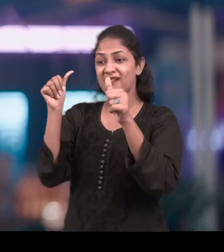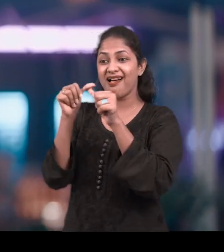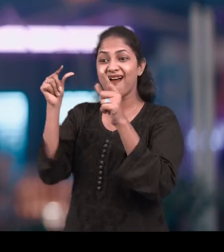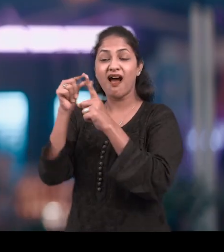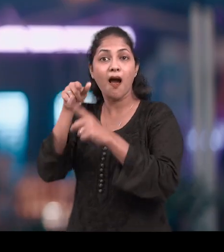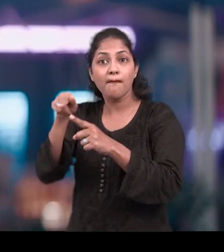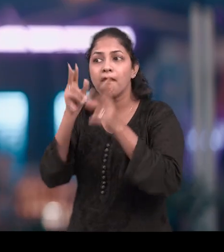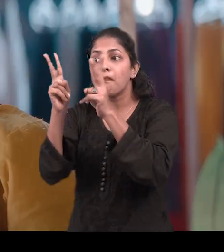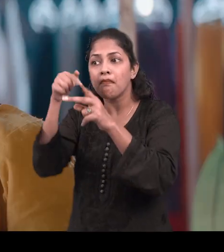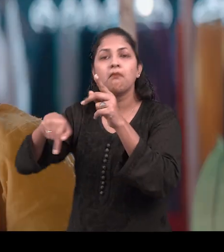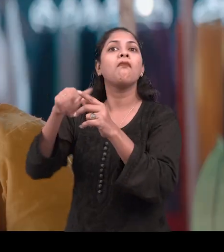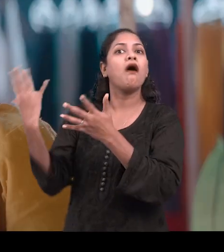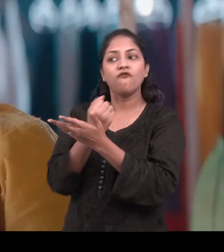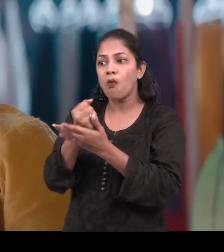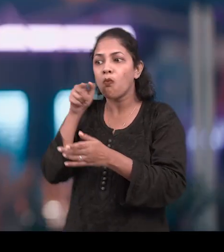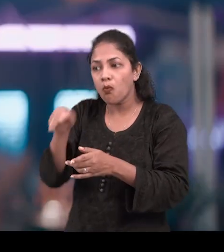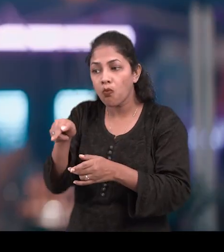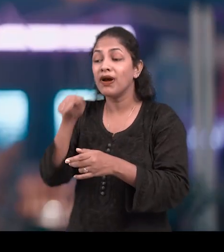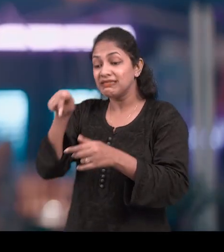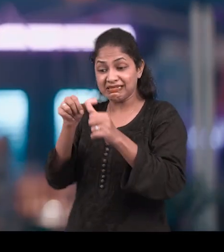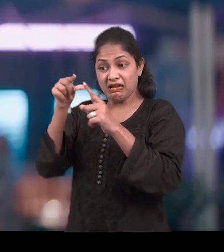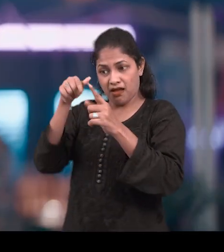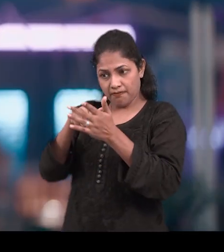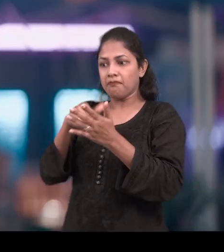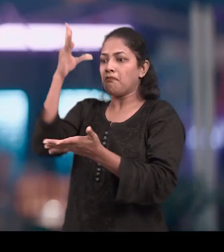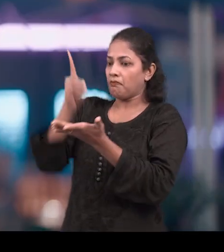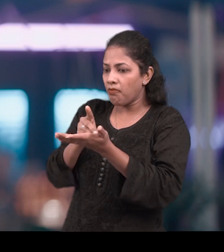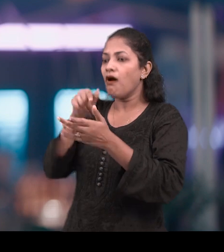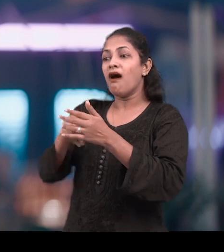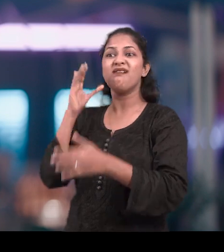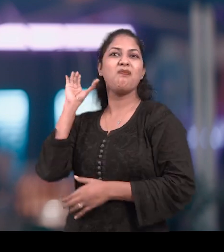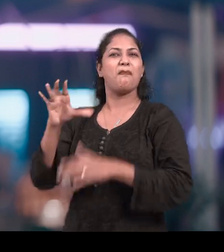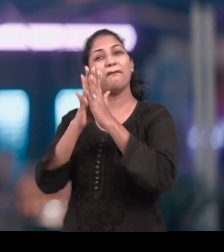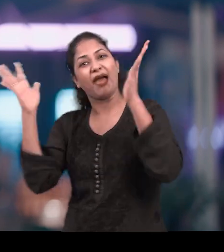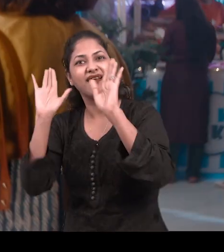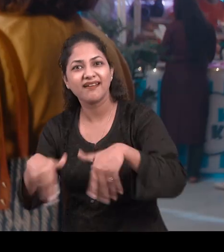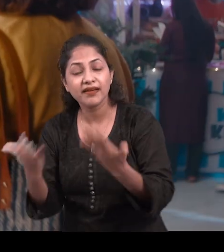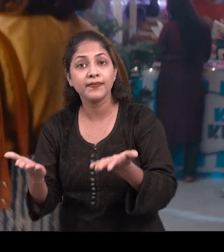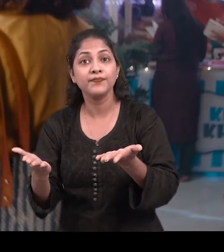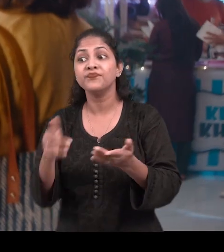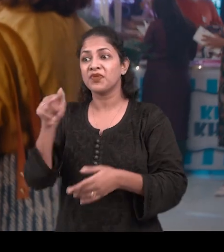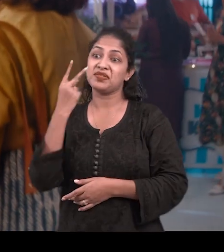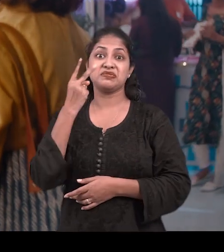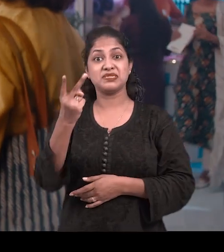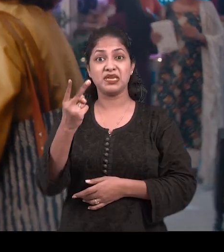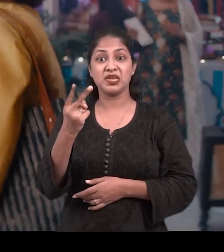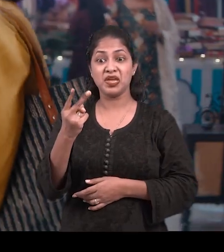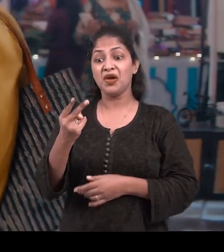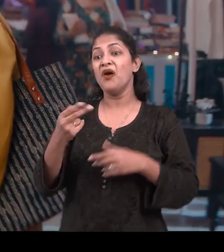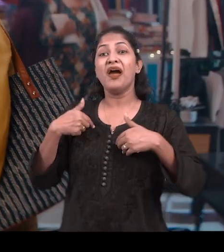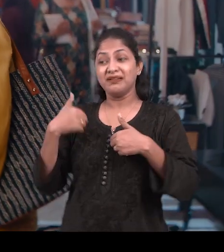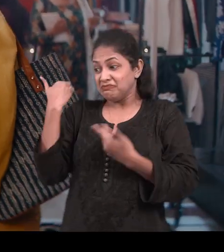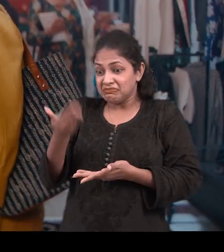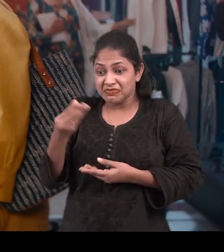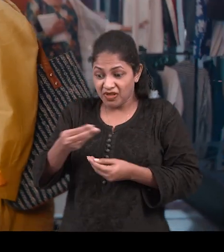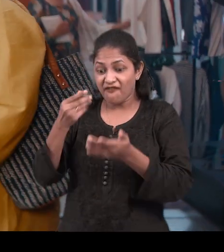ટ્રેડિંગ એપ વિશે જણાવવામાં આવ્યું. મેં તો એ એપના માધ્યમથી મોટું રોકાણ પણ કરી નાખ્યું છે. અને આ જુઓ, થોડા